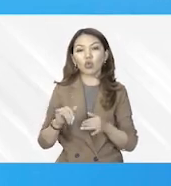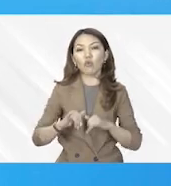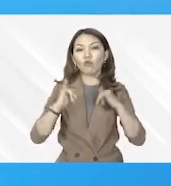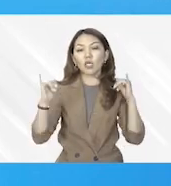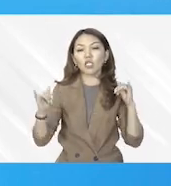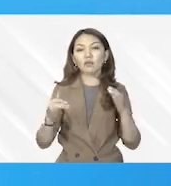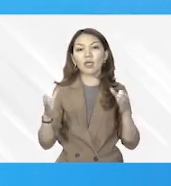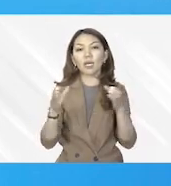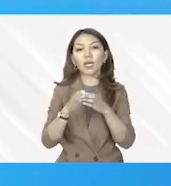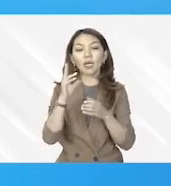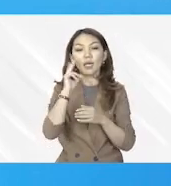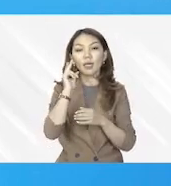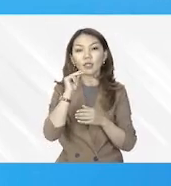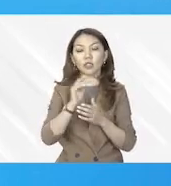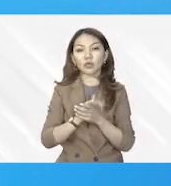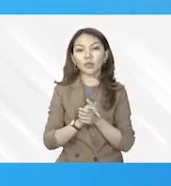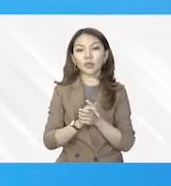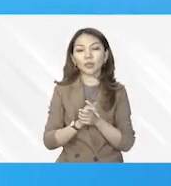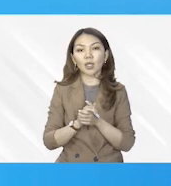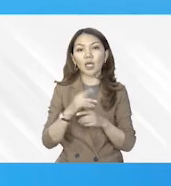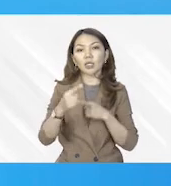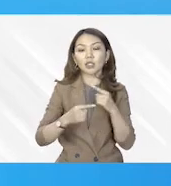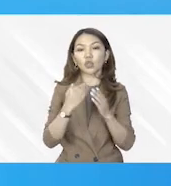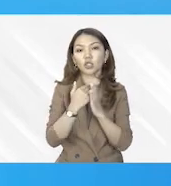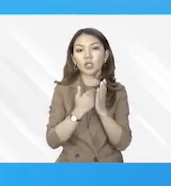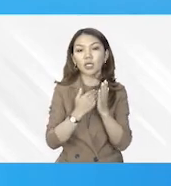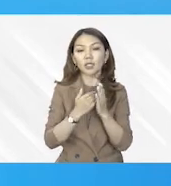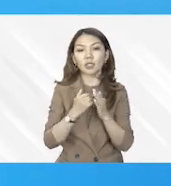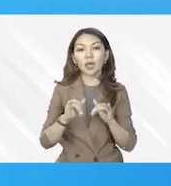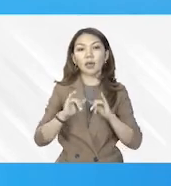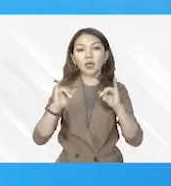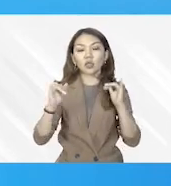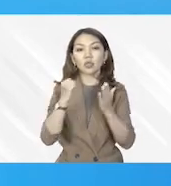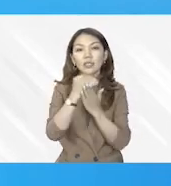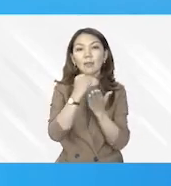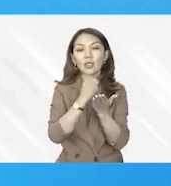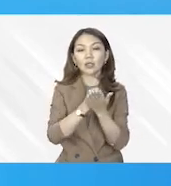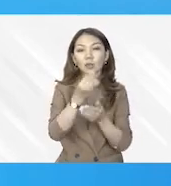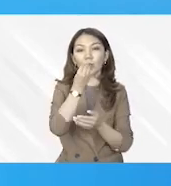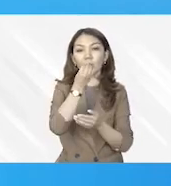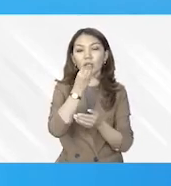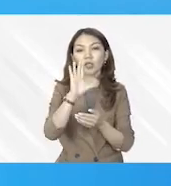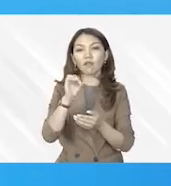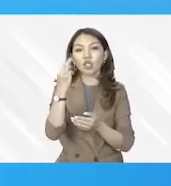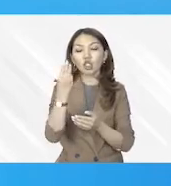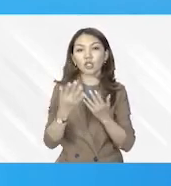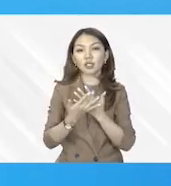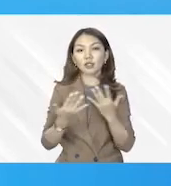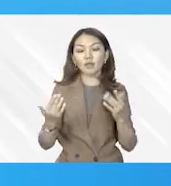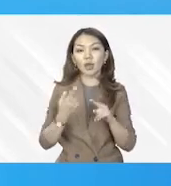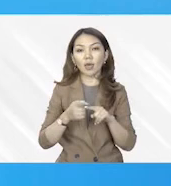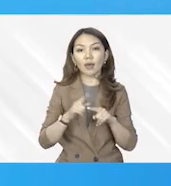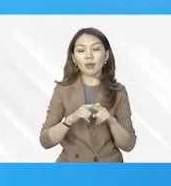На следующей стадии роста клетки растут, запасают питательные вещества.